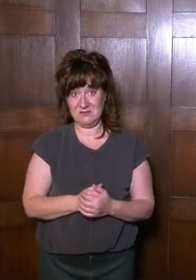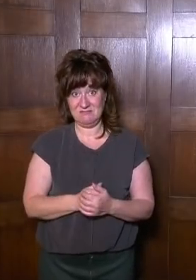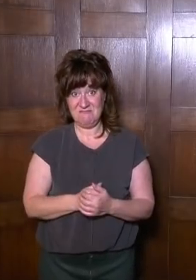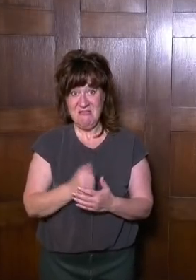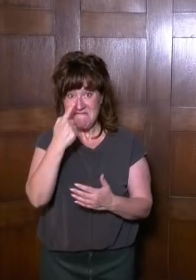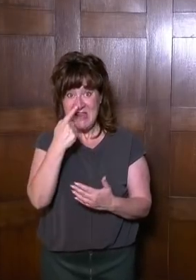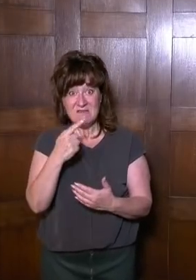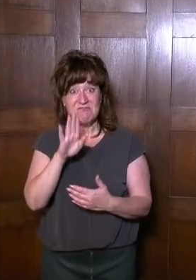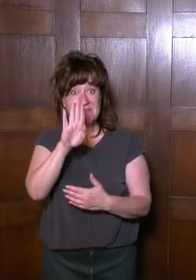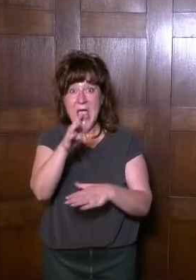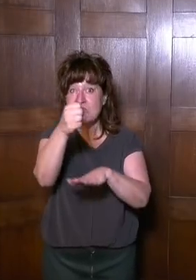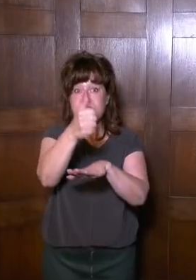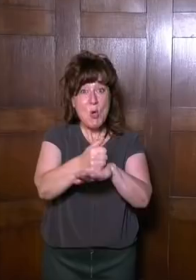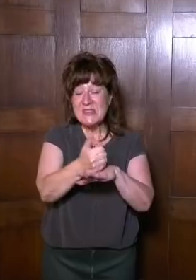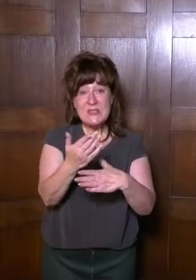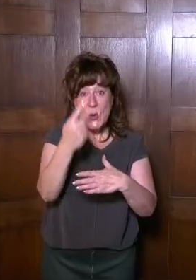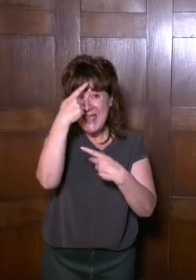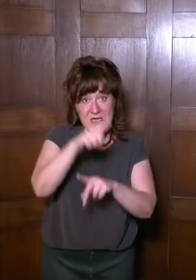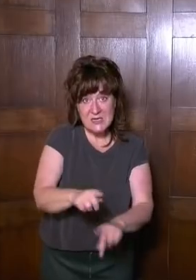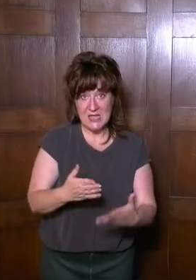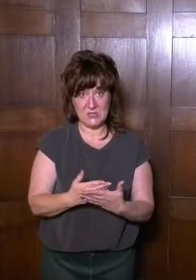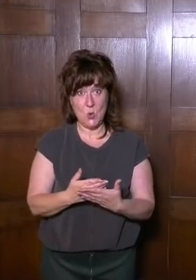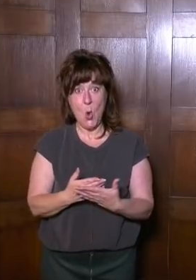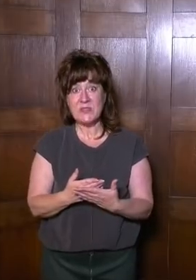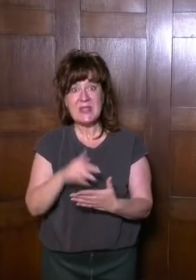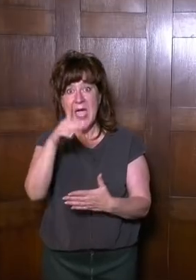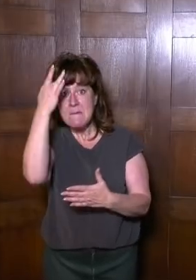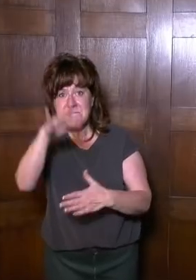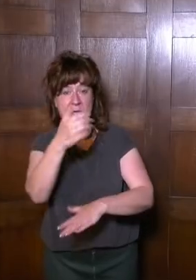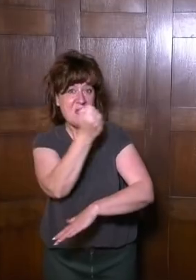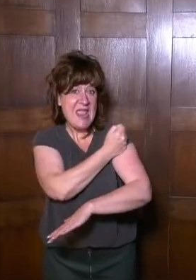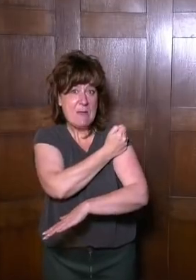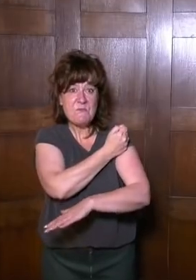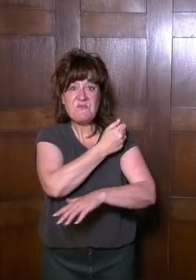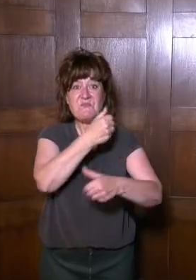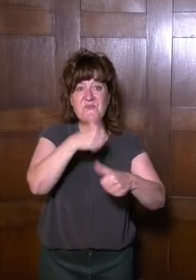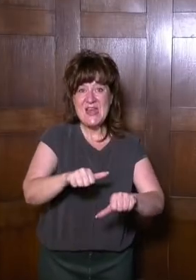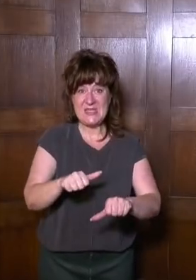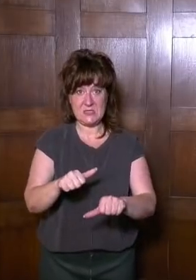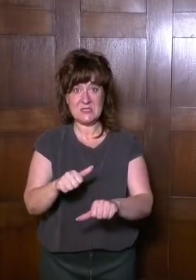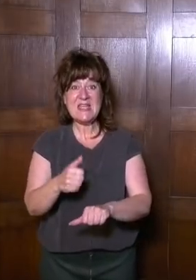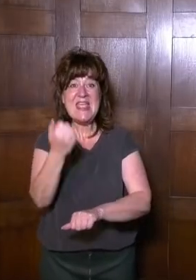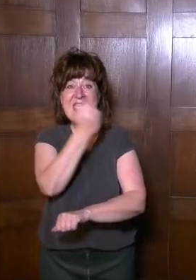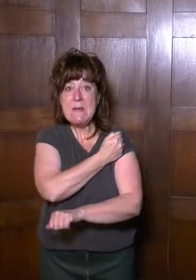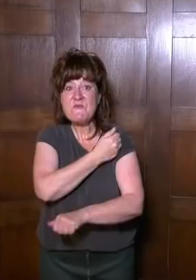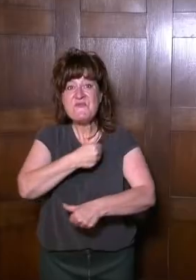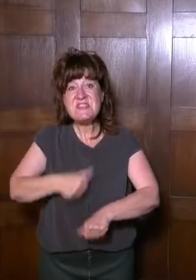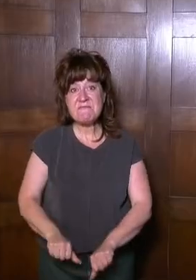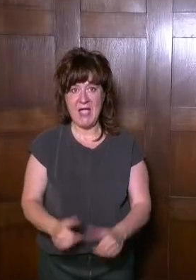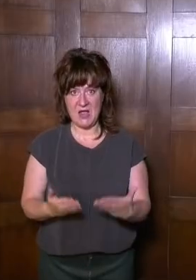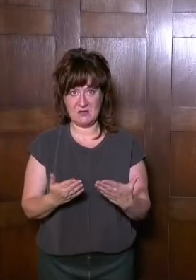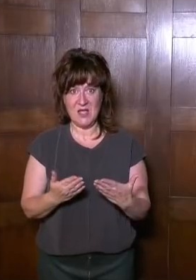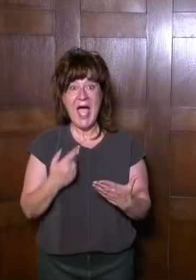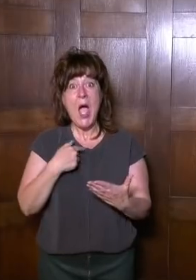unsere Position zum Thema Impfpflicht oder Zwang ist, wenn das, was da auch auf Bundesebene gesagt worden ist, dass das nicht in